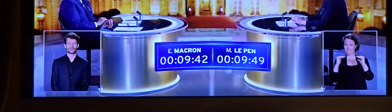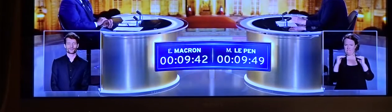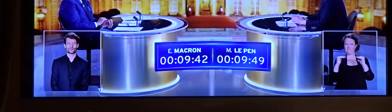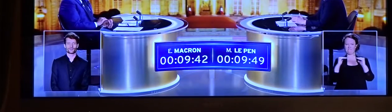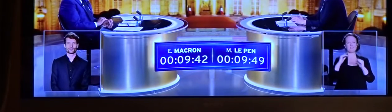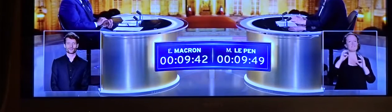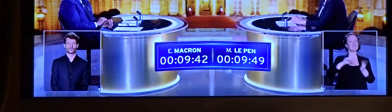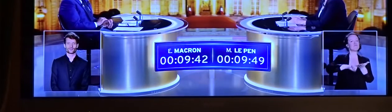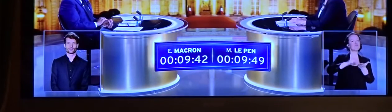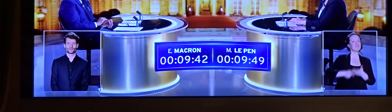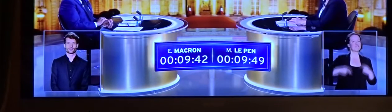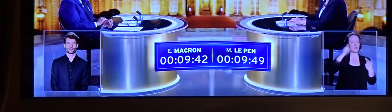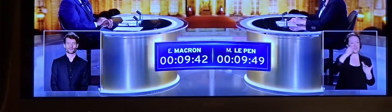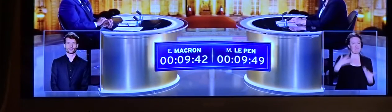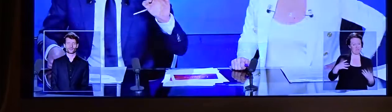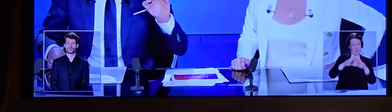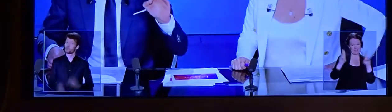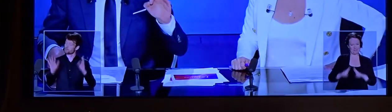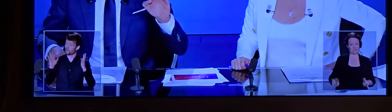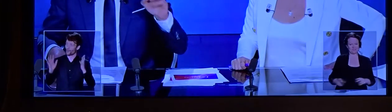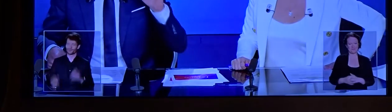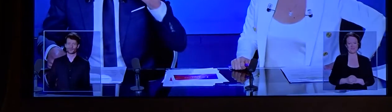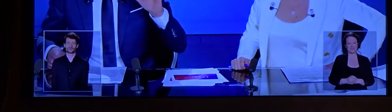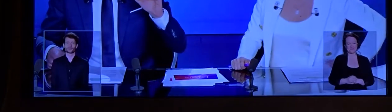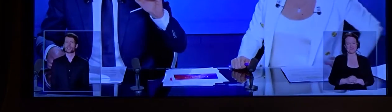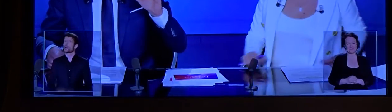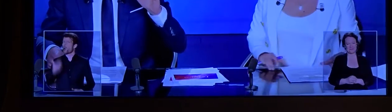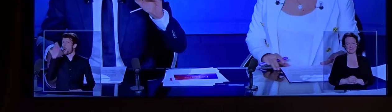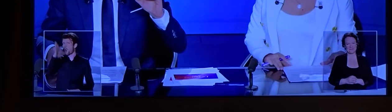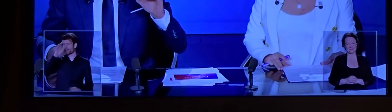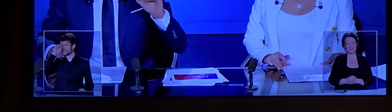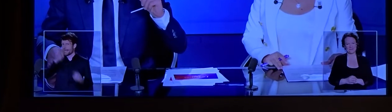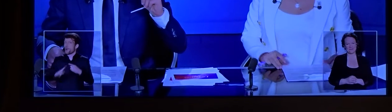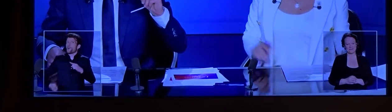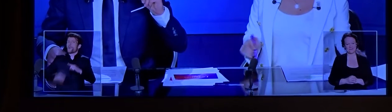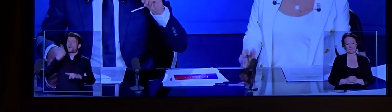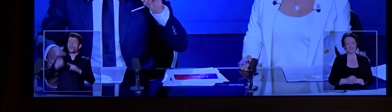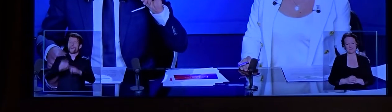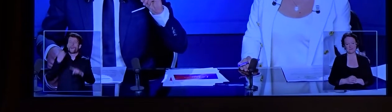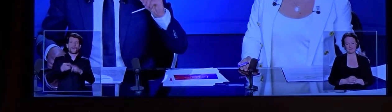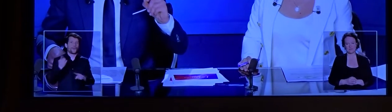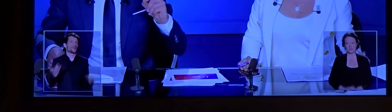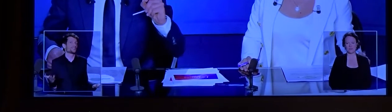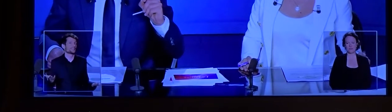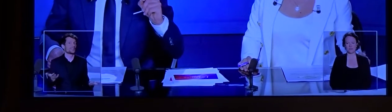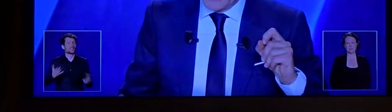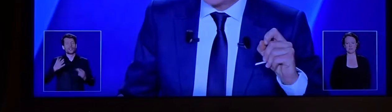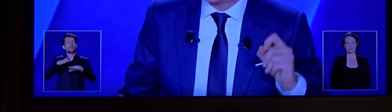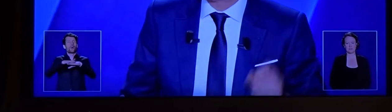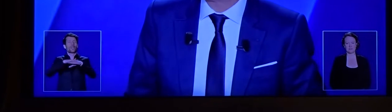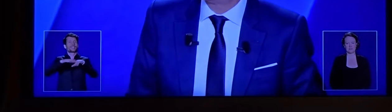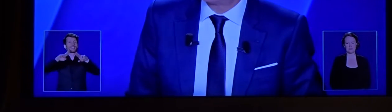le pouvoir d'achat, on va pouvoir passer à l'international. Bravo à vous. Autre chapitre extrêmement important en ces circonstances,